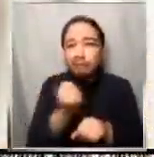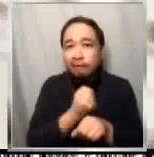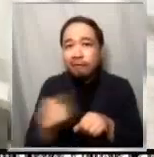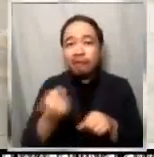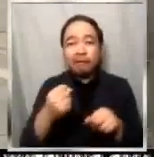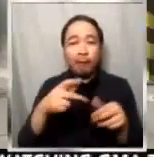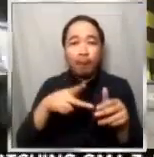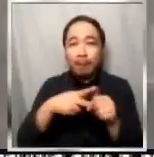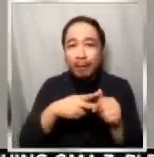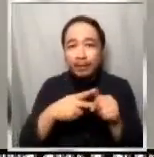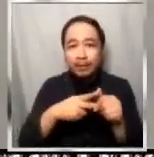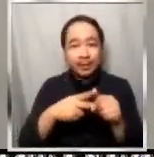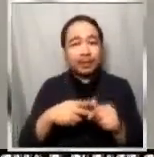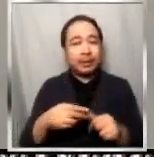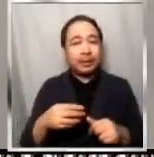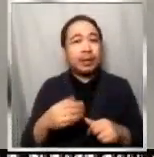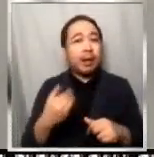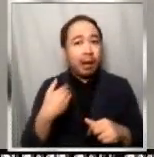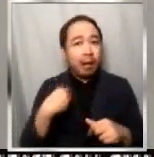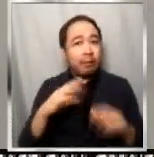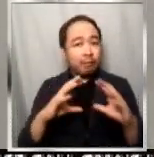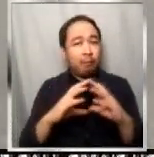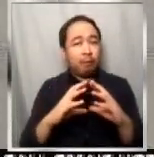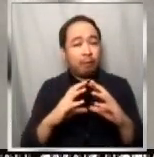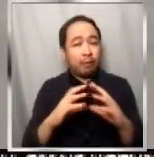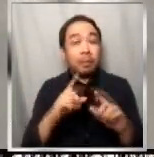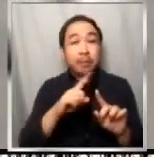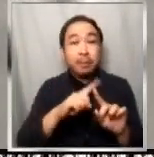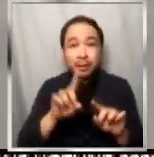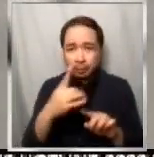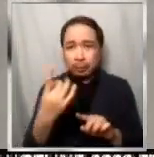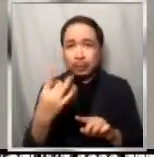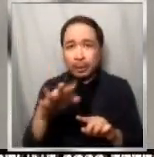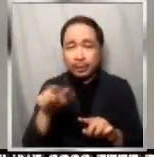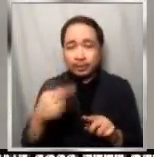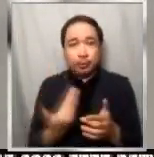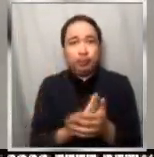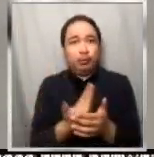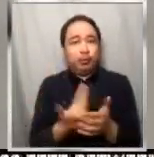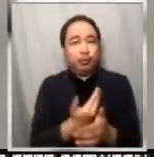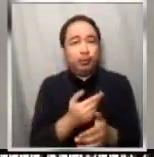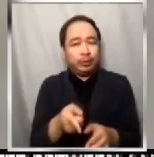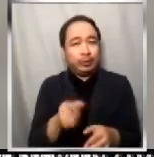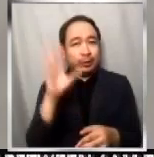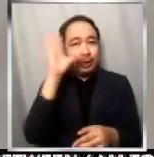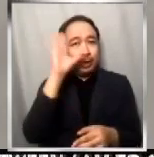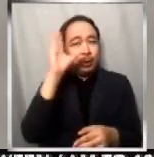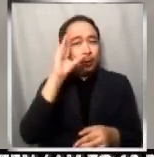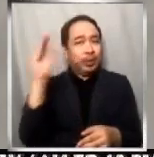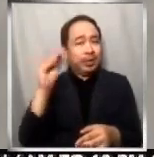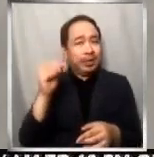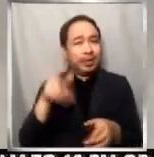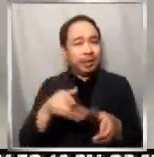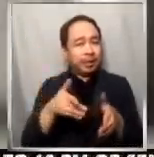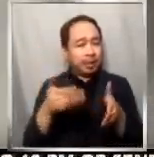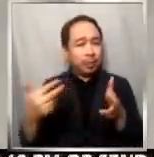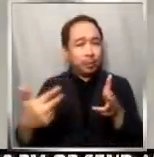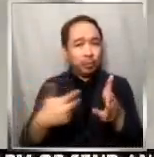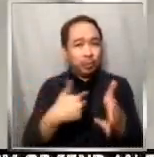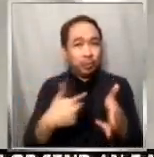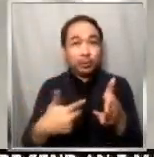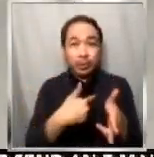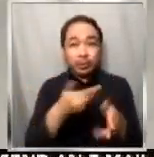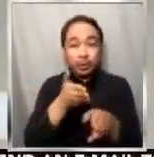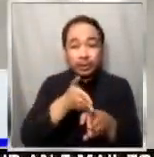may bollard pa. Pero may isa pa, ang kakaibang road separator na ito sa Quezon City.